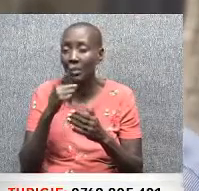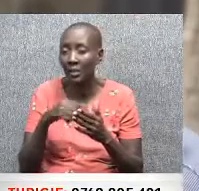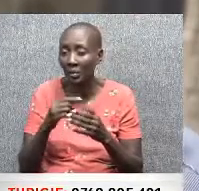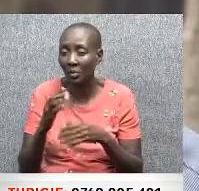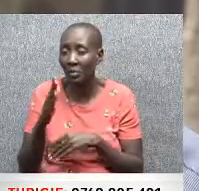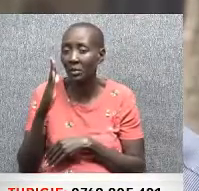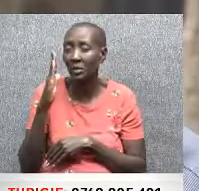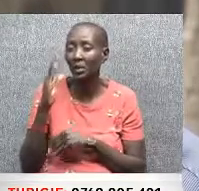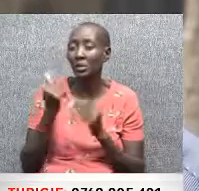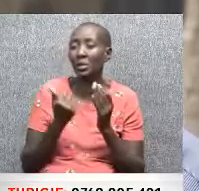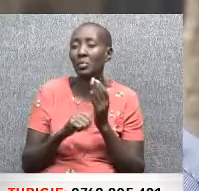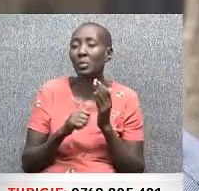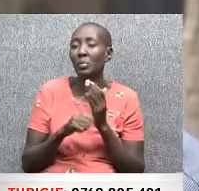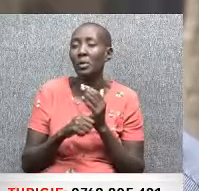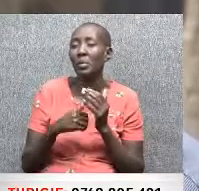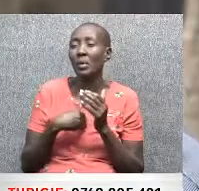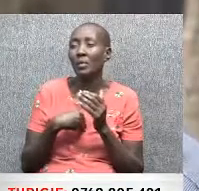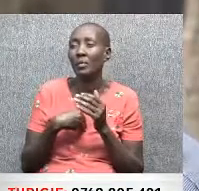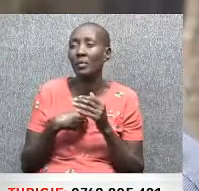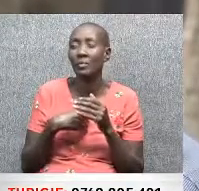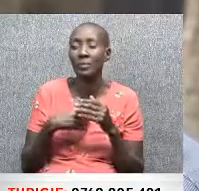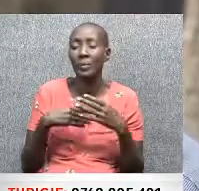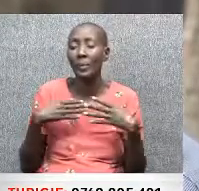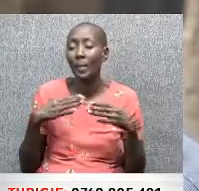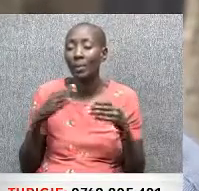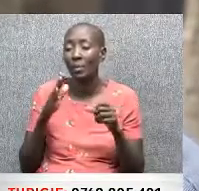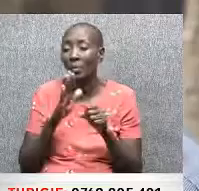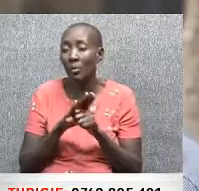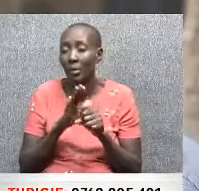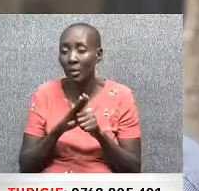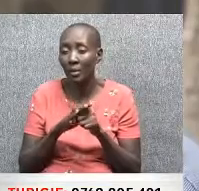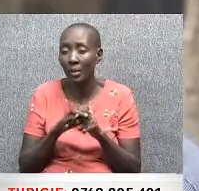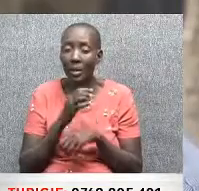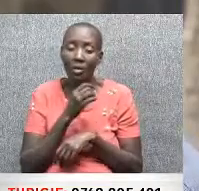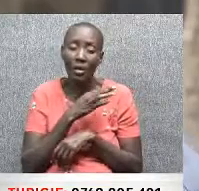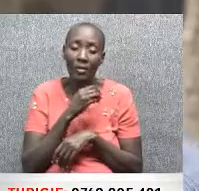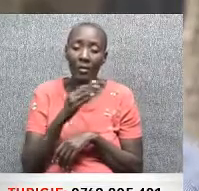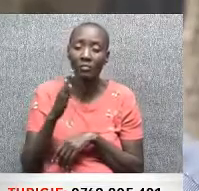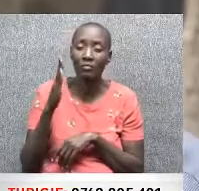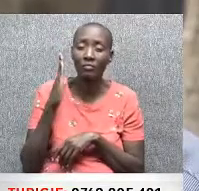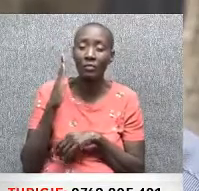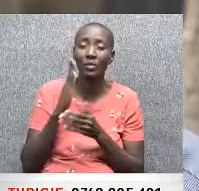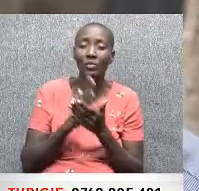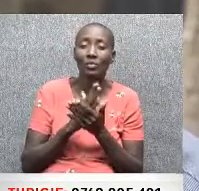wananchi. Watu wengi wanaovia usalama wao japo serikali imesikia ikisema